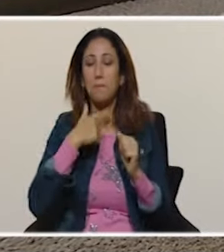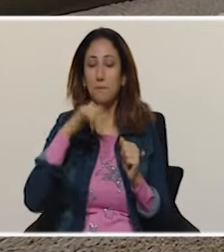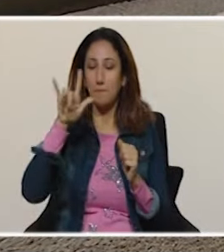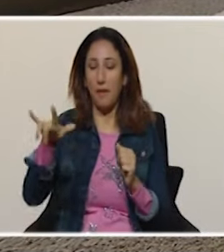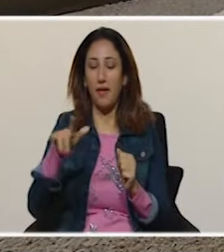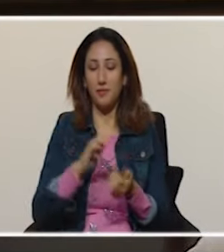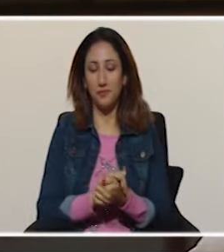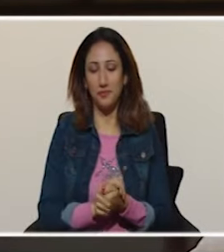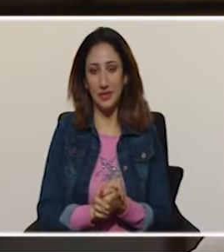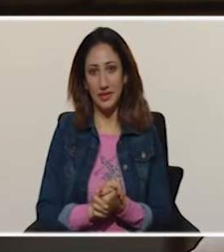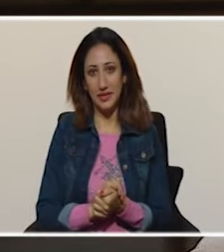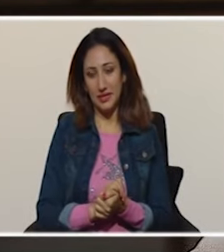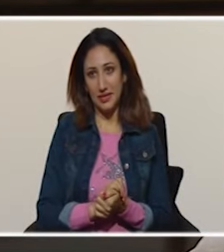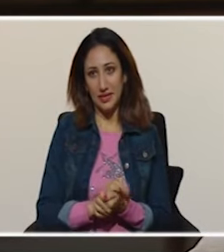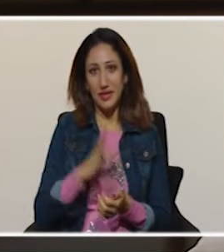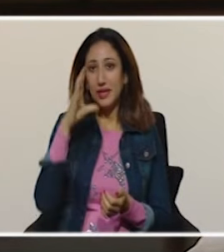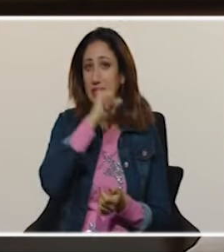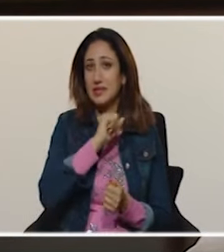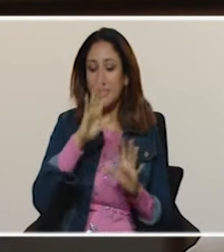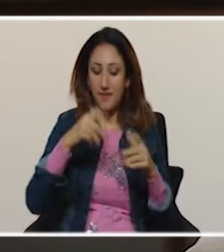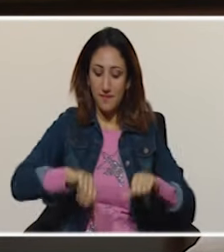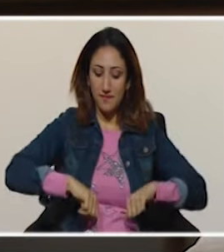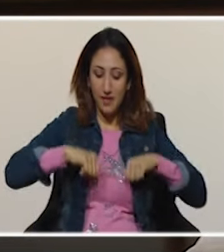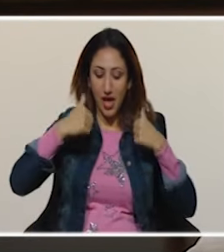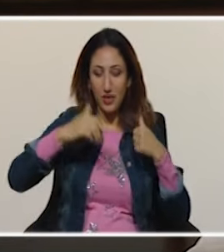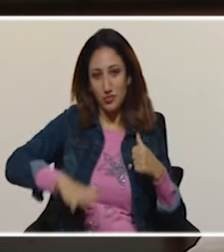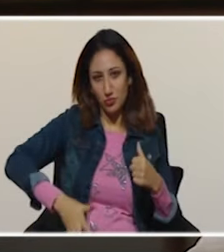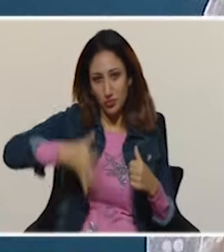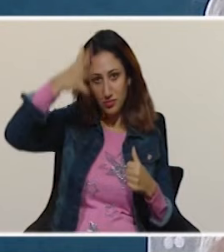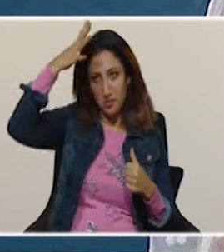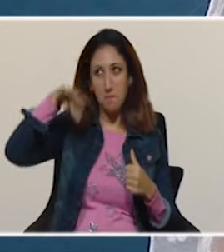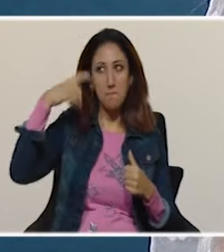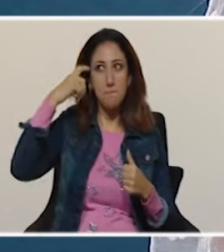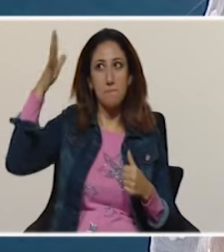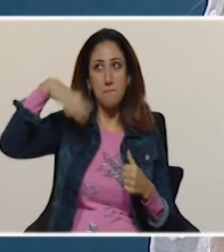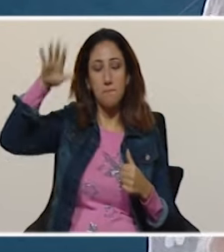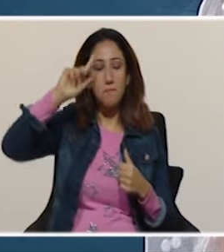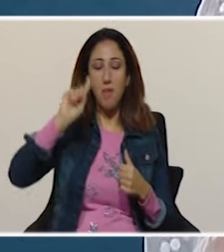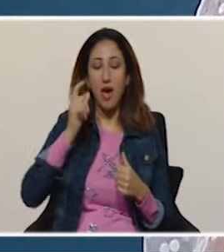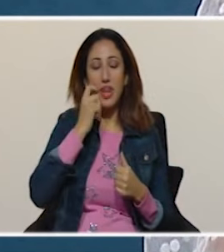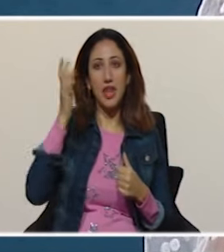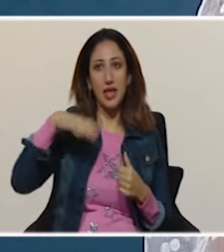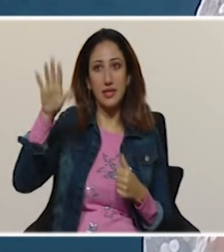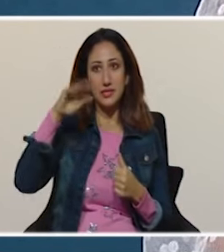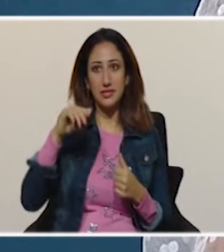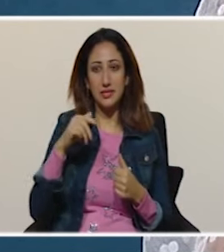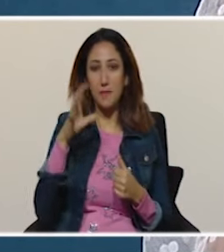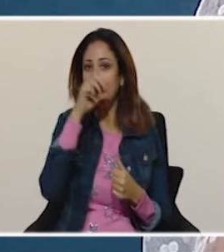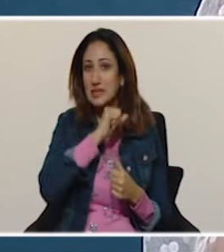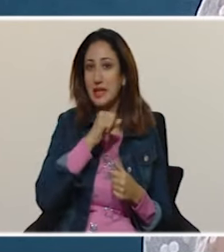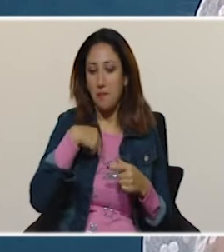واحده قولي ايه السر اللي في حياتك وانت طفله ما حدش يعرفه خلاص لغايه دلوقتي هو لسه مكمل معايا ايه